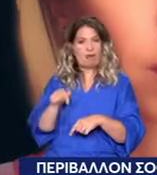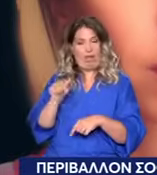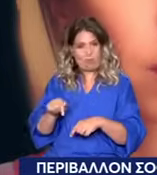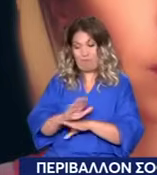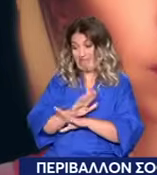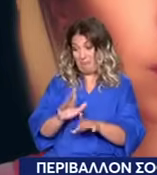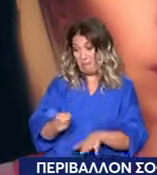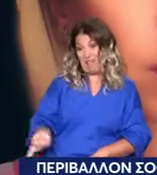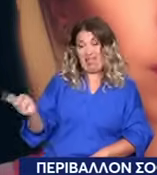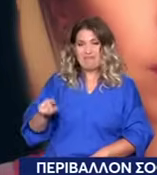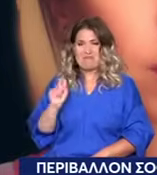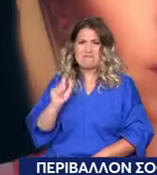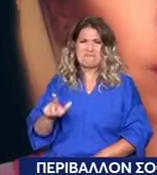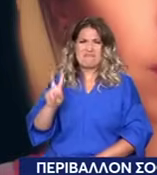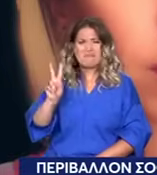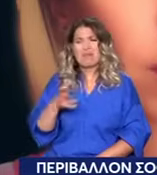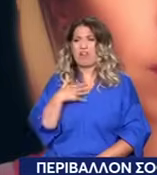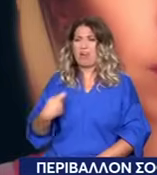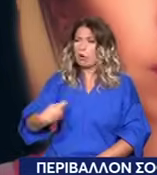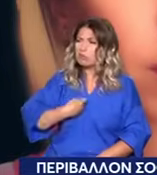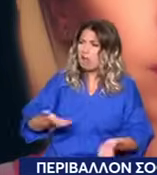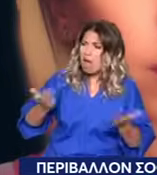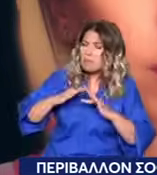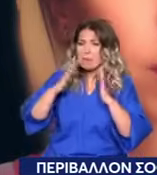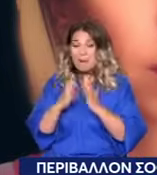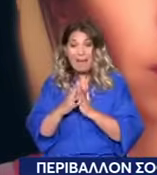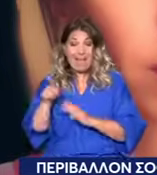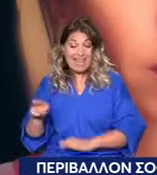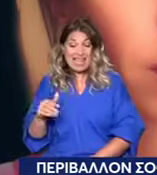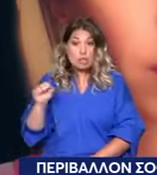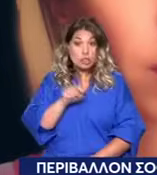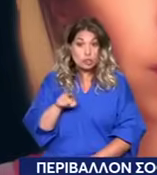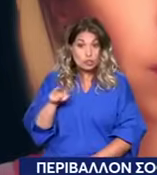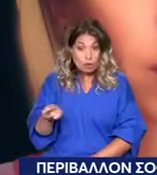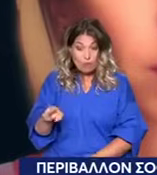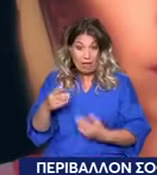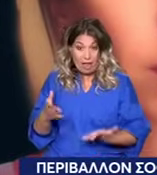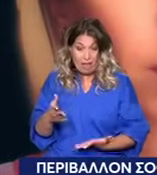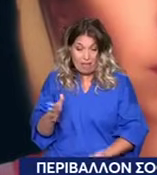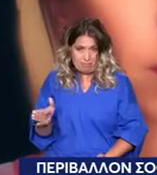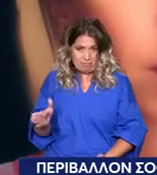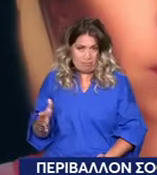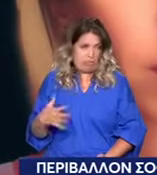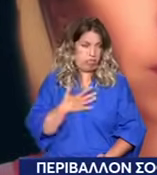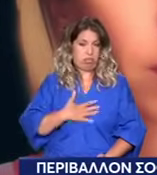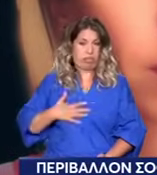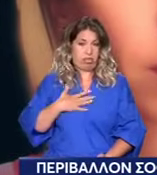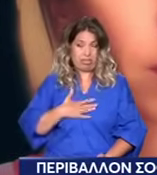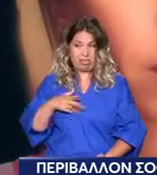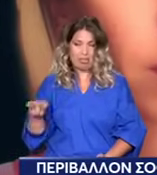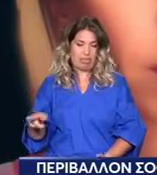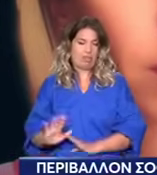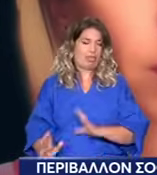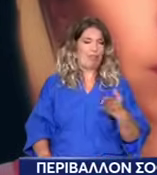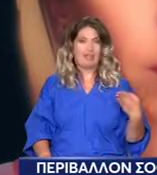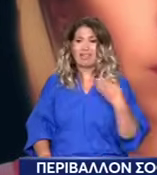στο Viber και έλεγαν για τους απλήρωτους λογαριασμούς. Την πρώτη ημέρα που η Σοφία ήταν σε κατάσταση σοκ στο σπίτι της, πήγε συνεργάτης του γραφείου